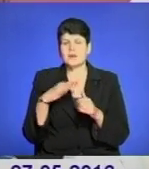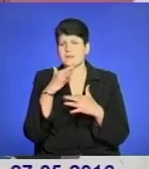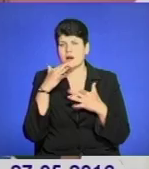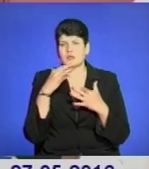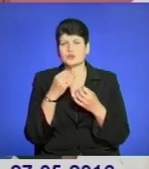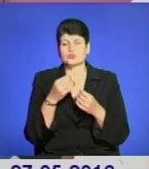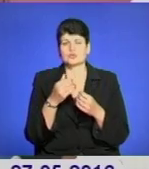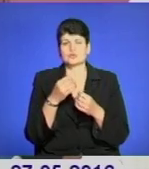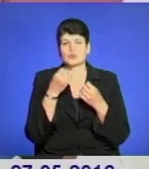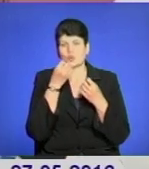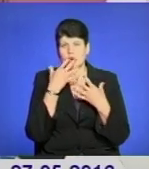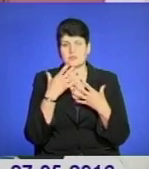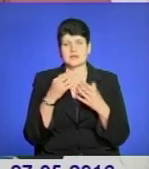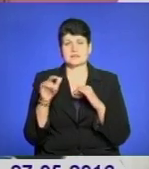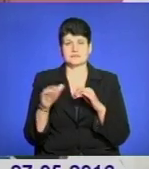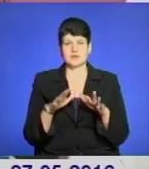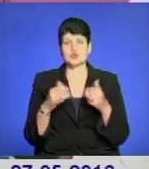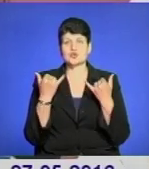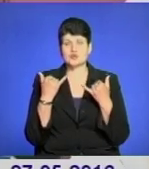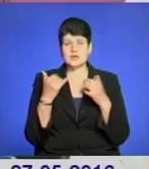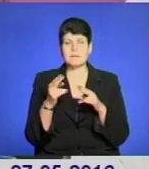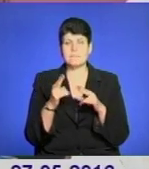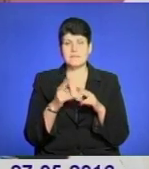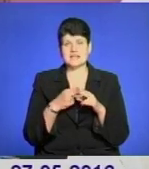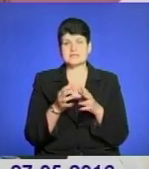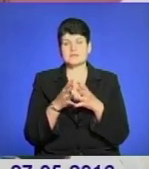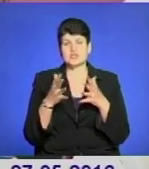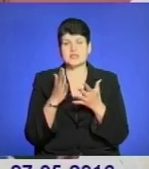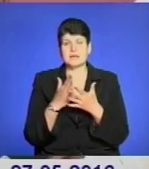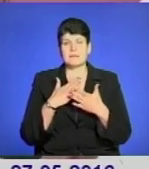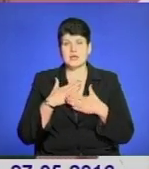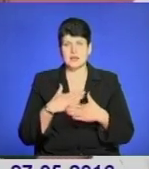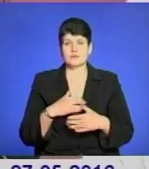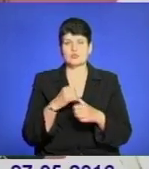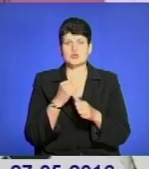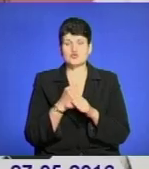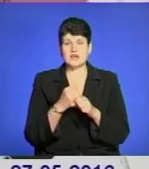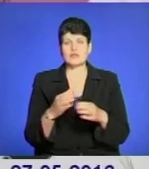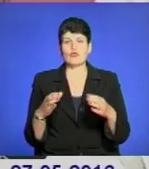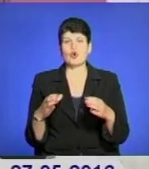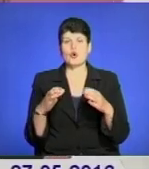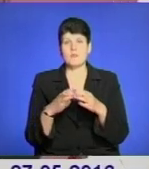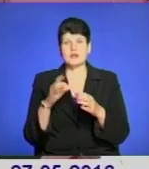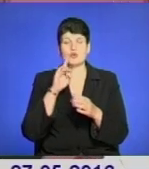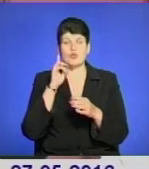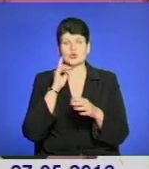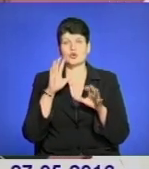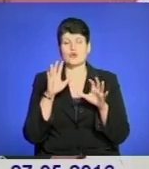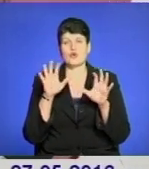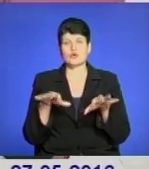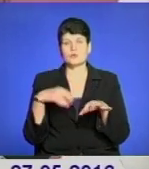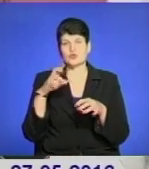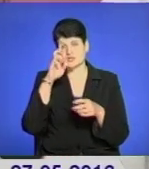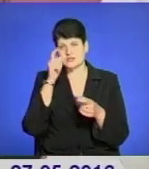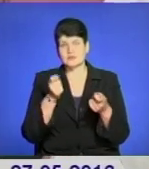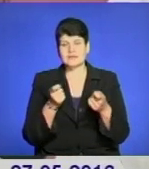добрих справ. Сьогодні, без перебільшення, є приємно працювати в команді молодого голови обласної адміністрації,